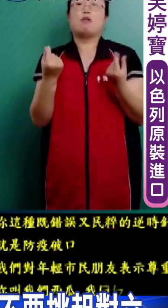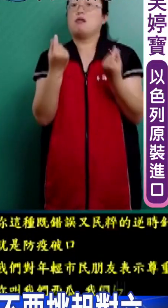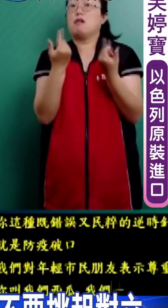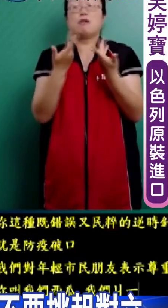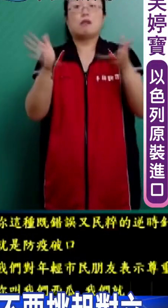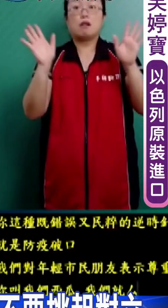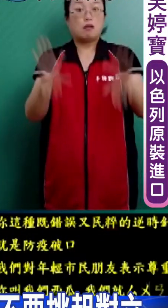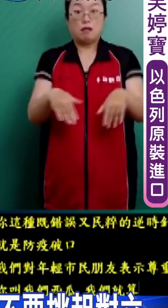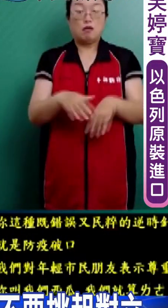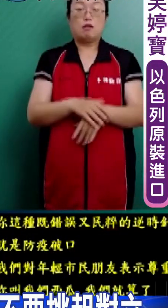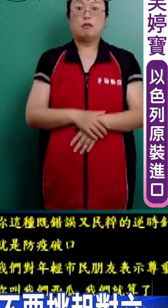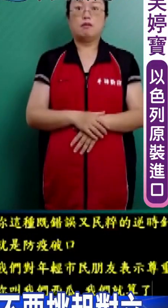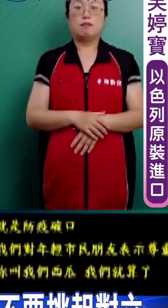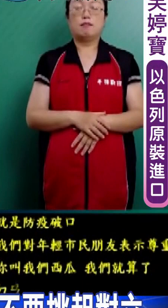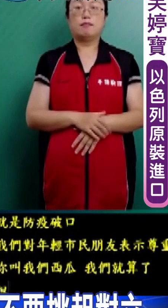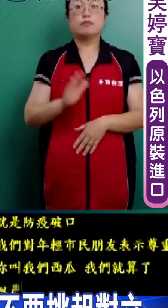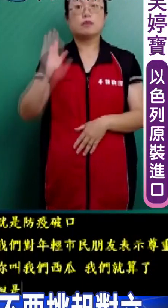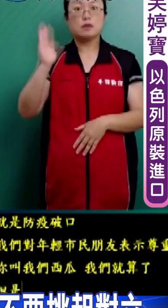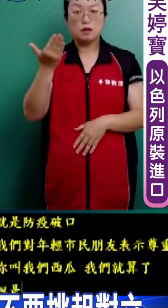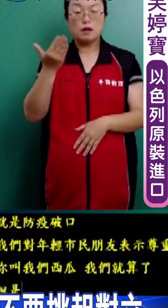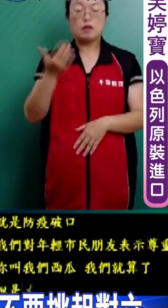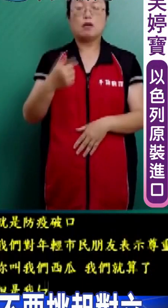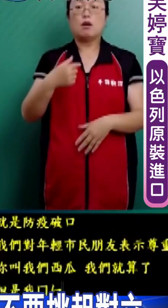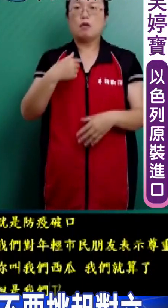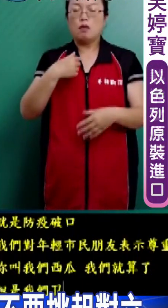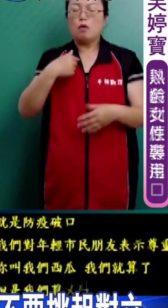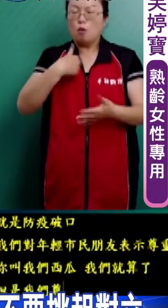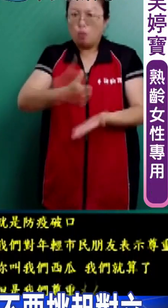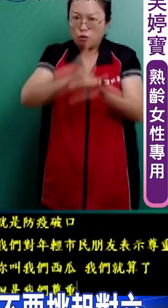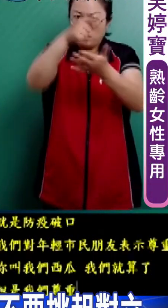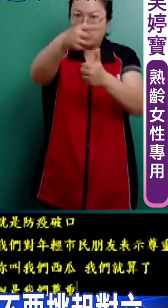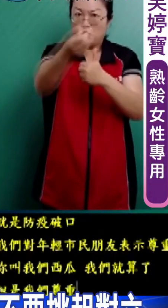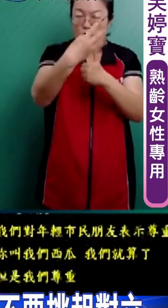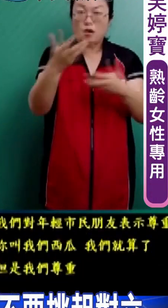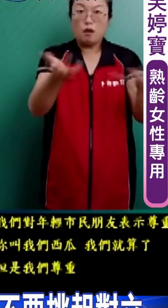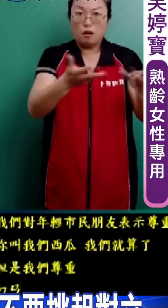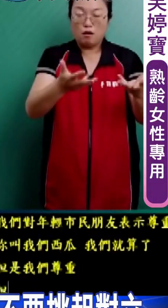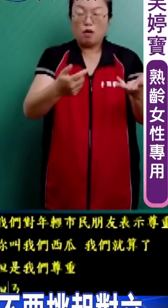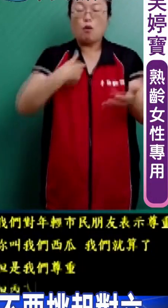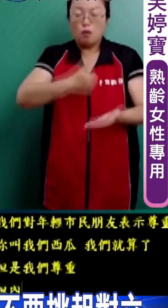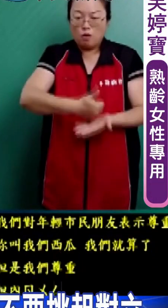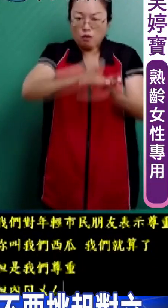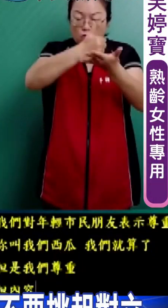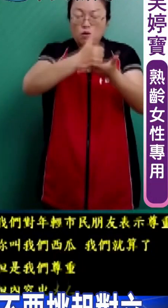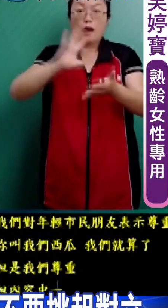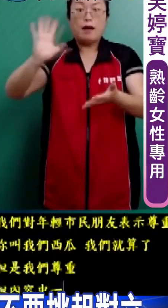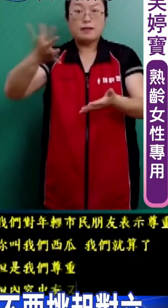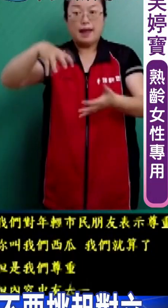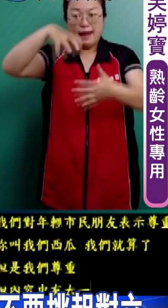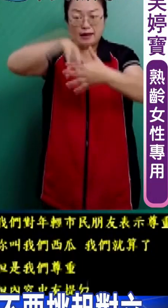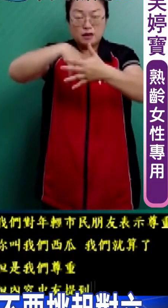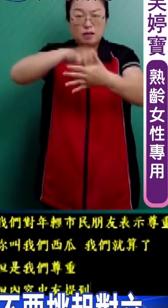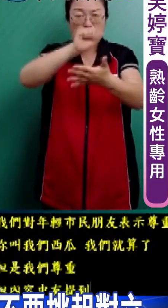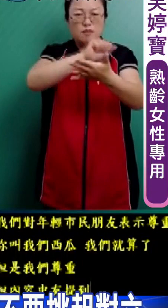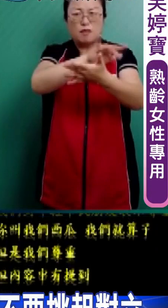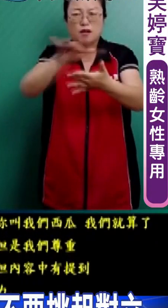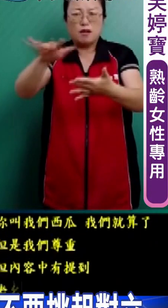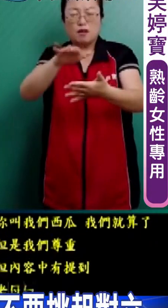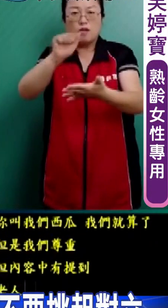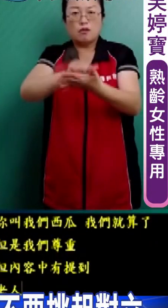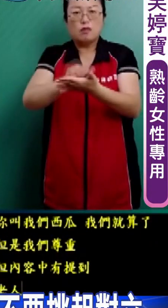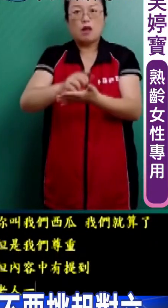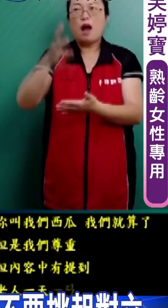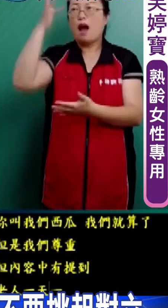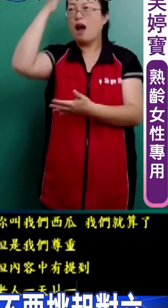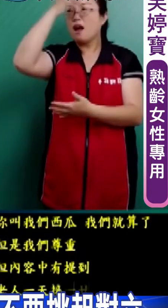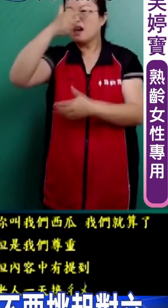是我们尊重了，但是内容中有提到这个老人一天接